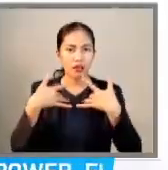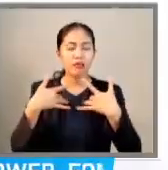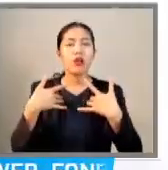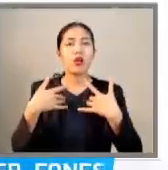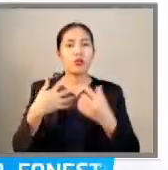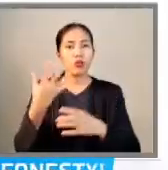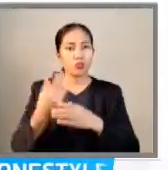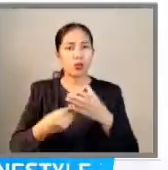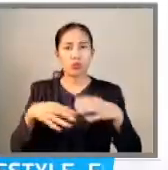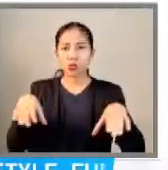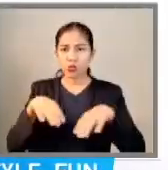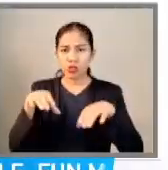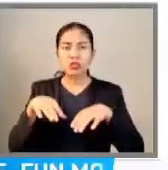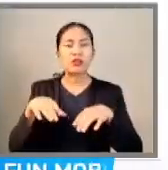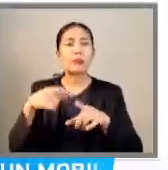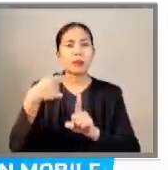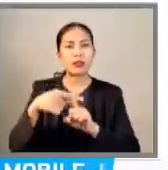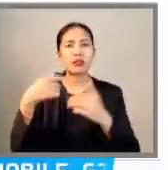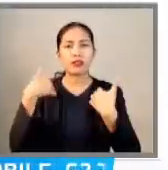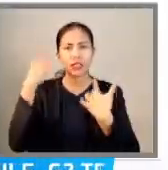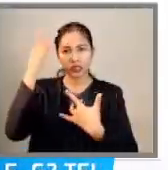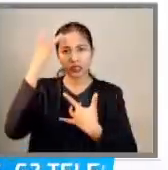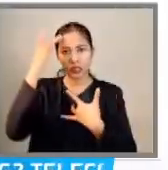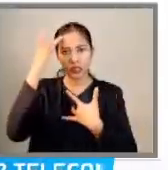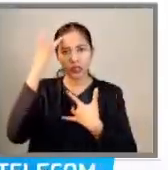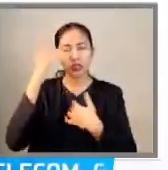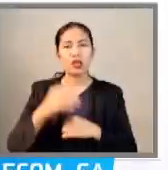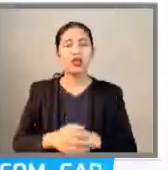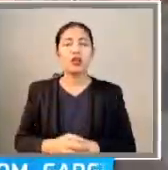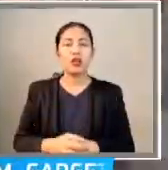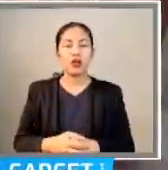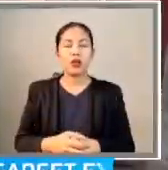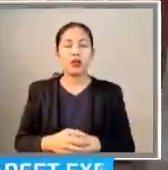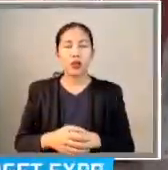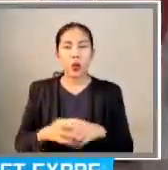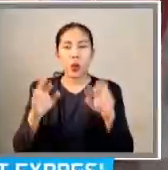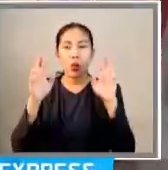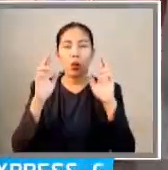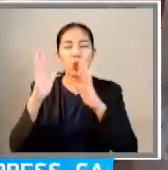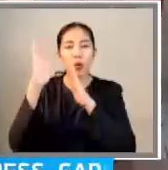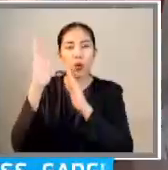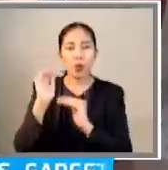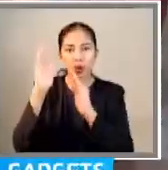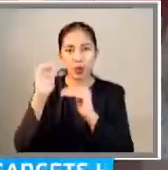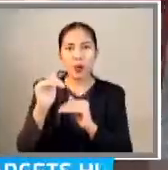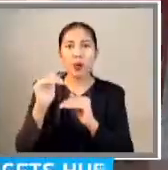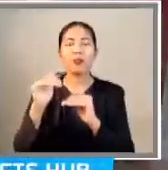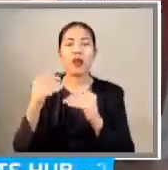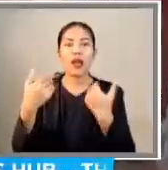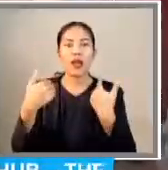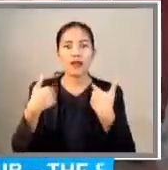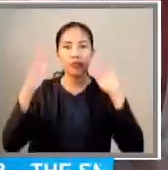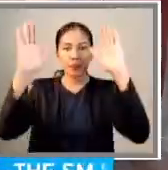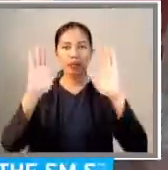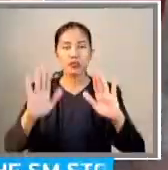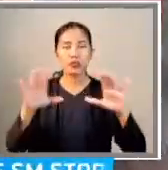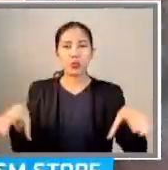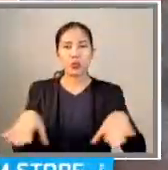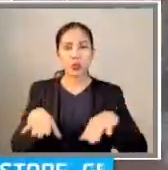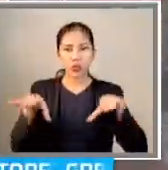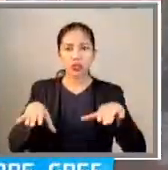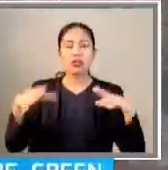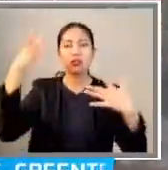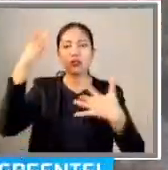lang daw siya sa buong itim na Nazareno at umaasang mabahaginan ng milagro ng kagalingan. Narito ang ating panayam kina Lola